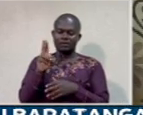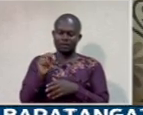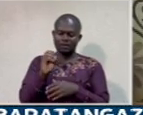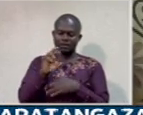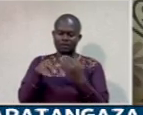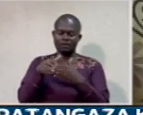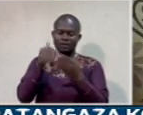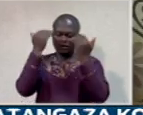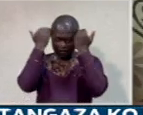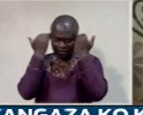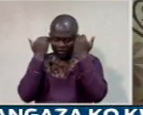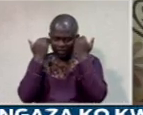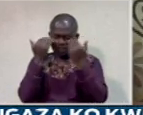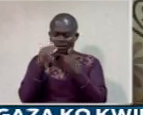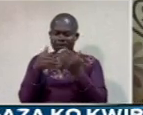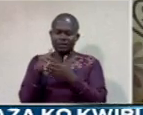uru rukiko